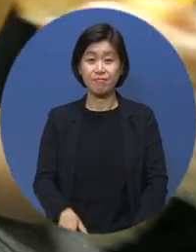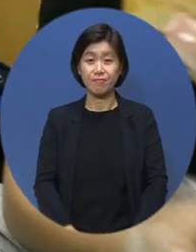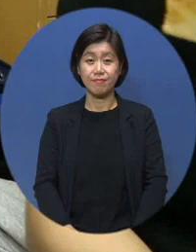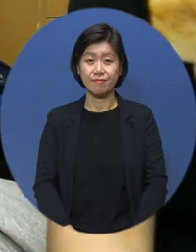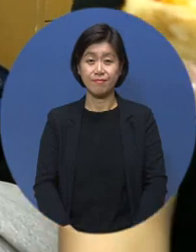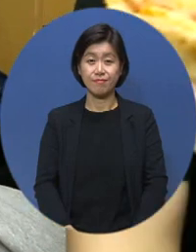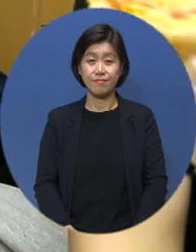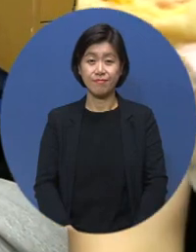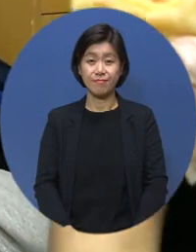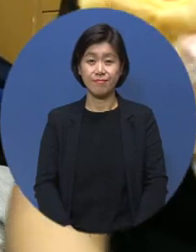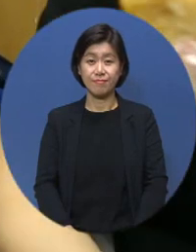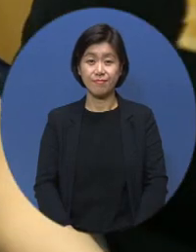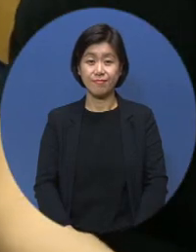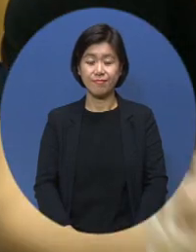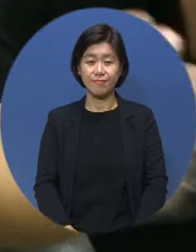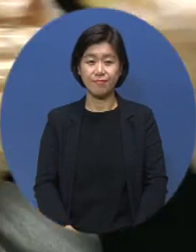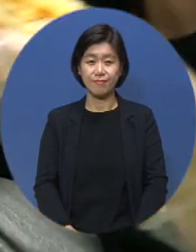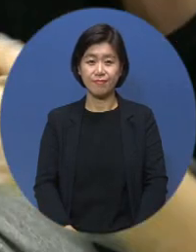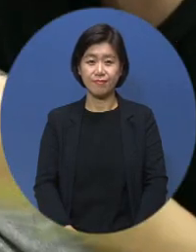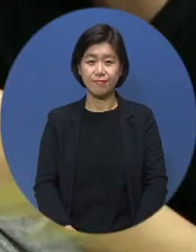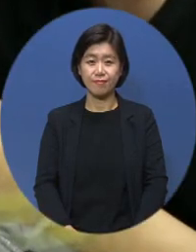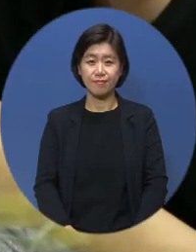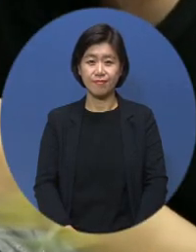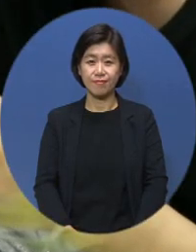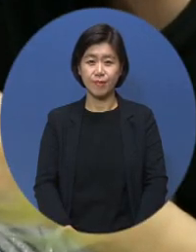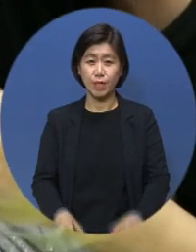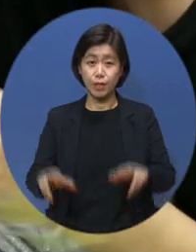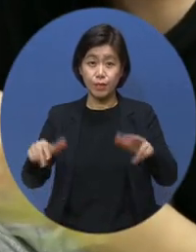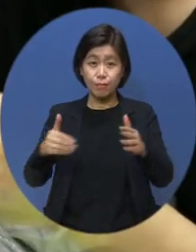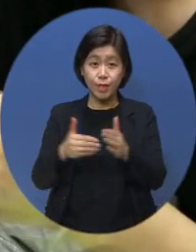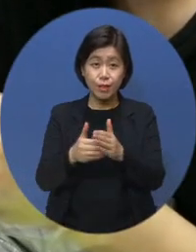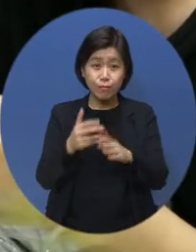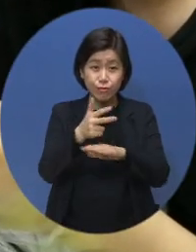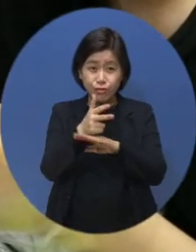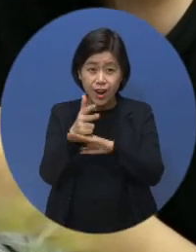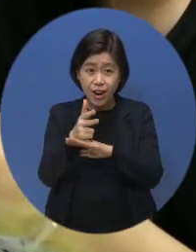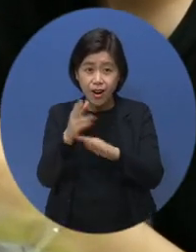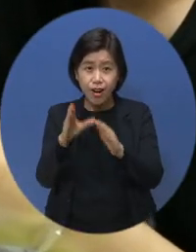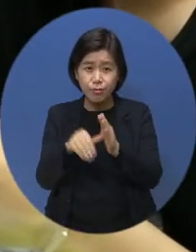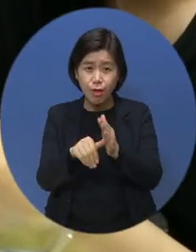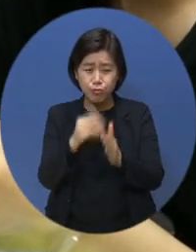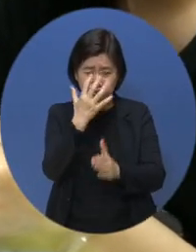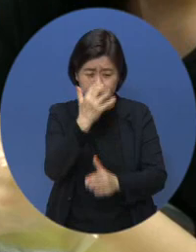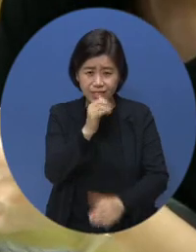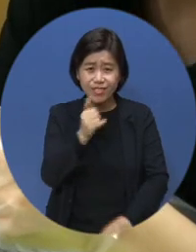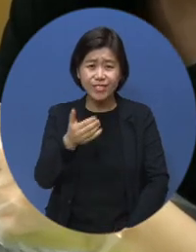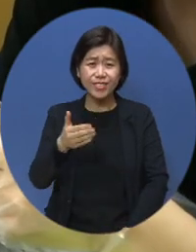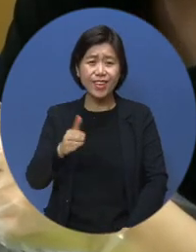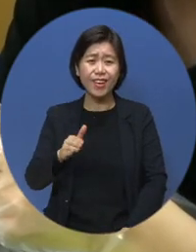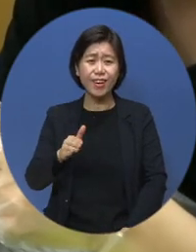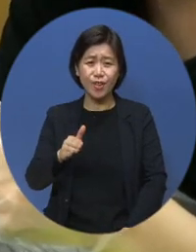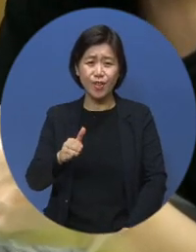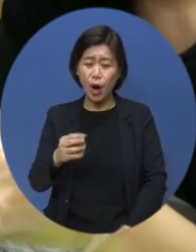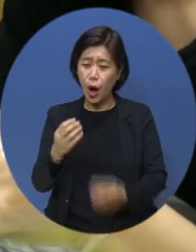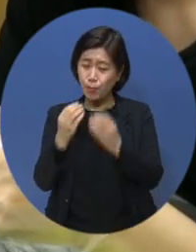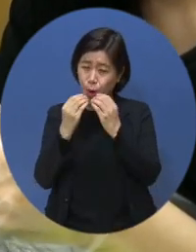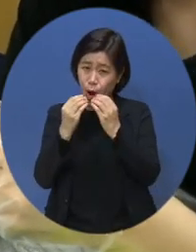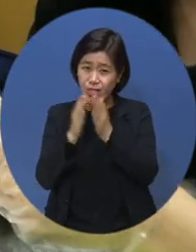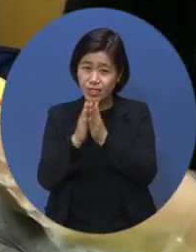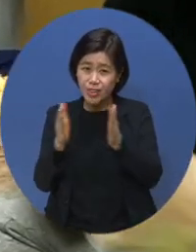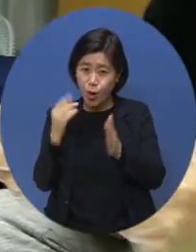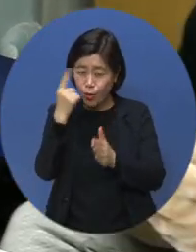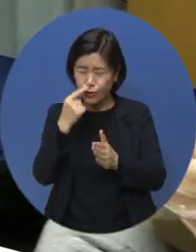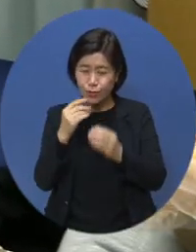끝까지 비는 이때까지 초동 주제 밝은 것 사랑의 원리 머드 게임 저해가 디더링